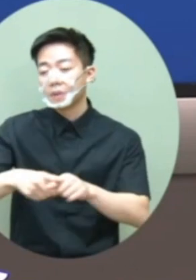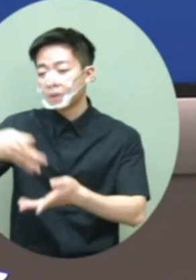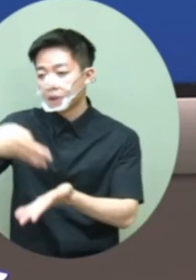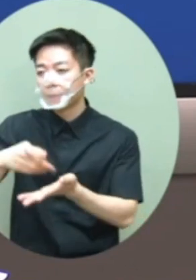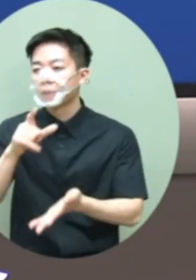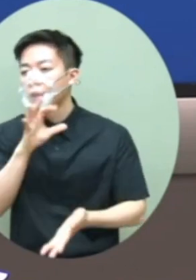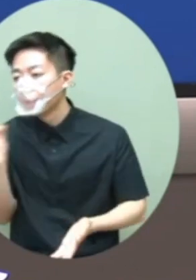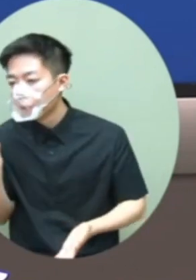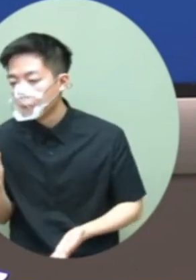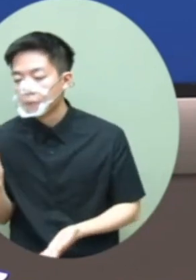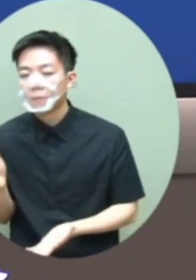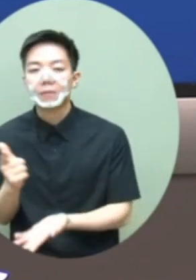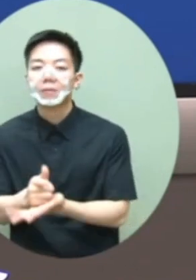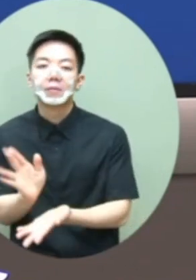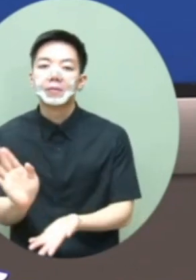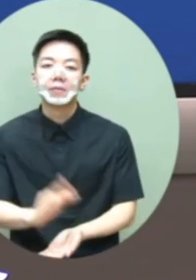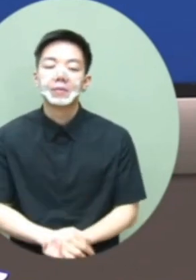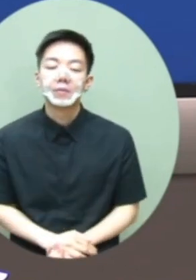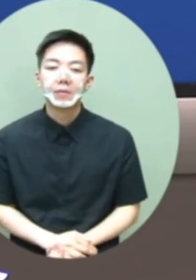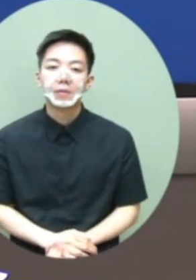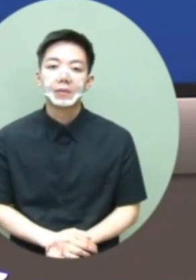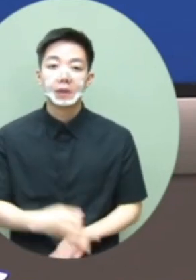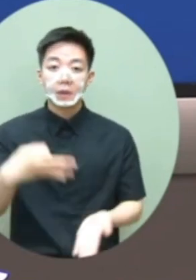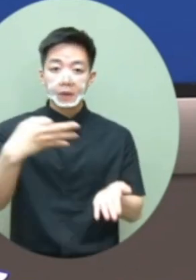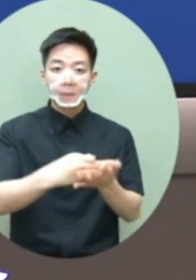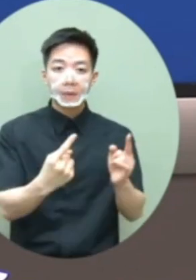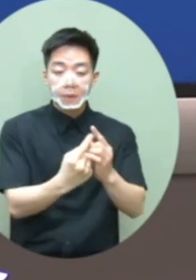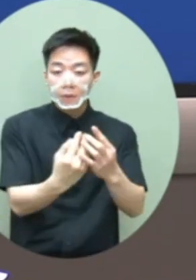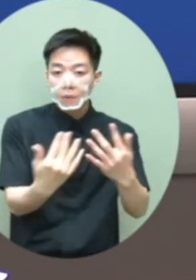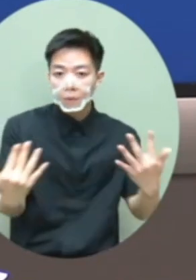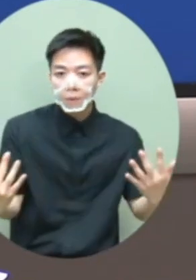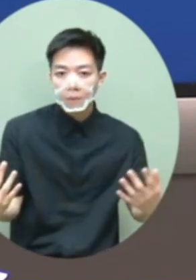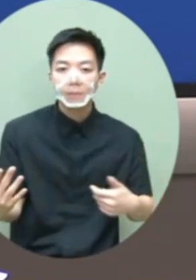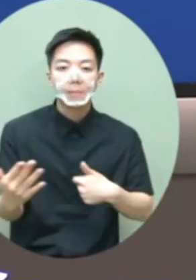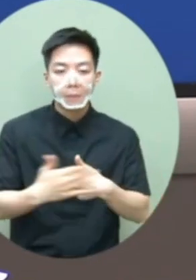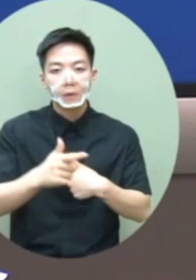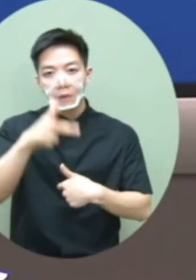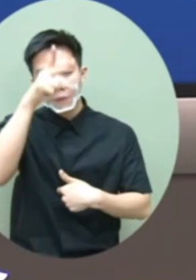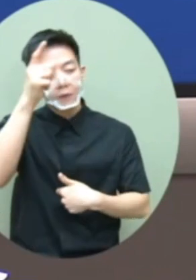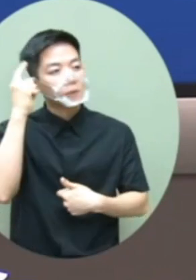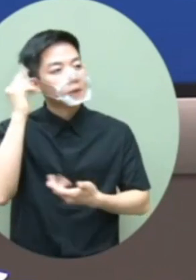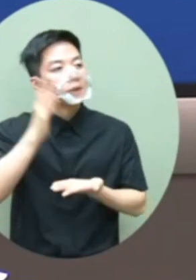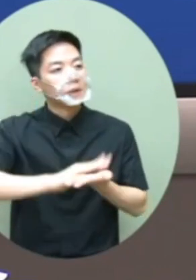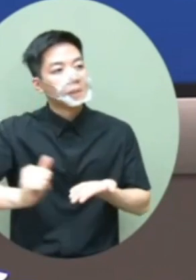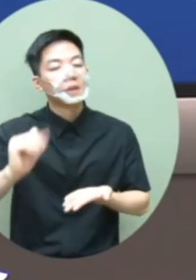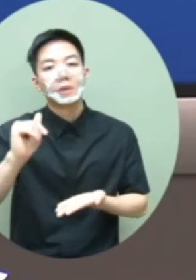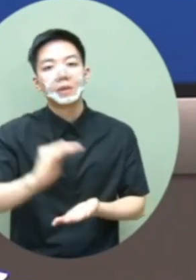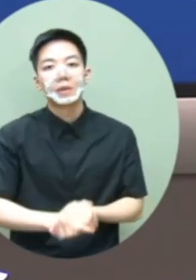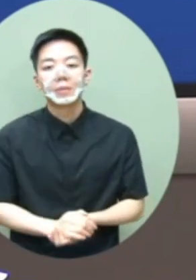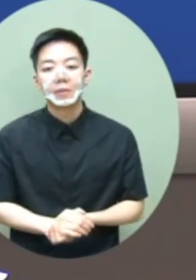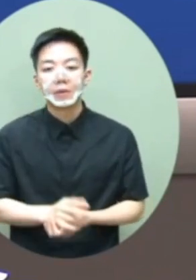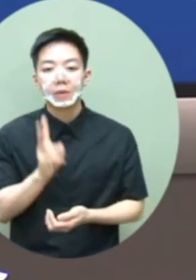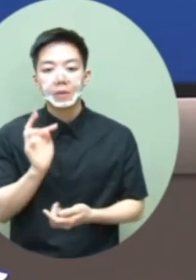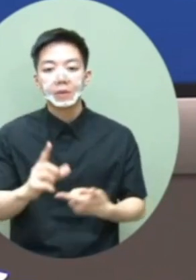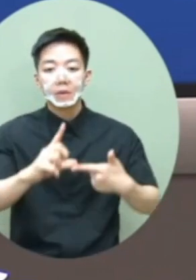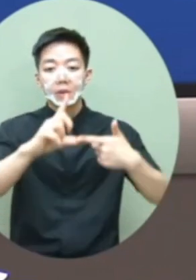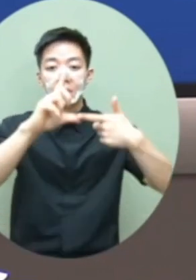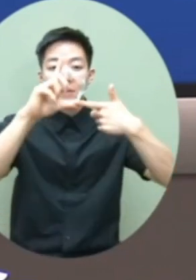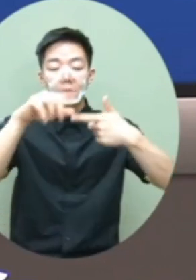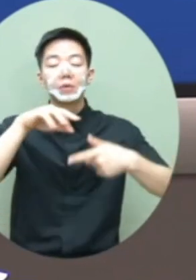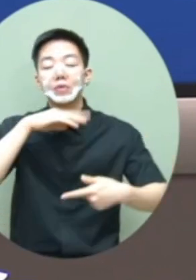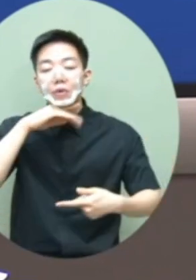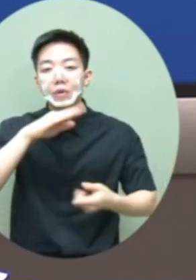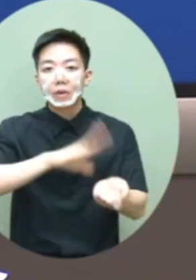多些人做的好處就是令到我剛才說的掌握感染情況，就是那幅相，如果是一幅即影即有相，那幅相會漂亮很